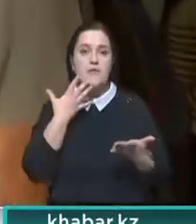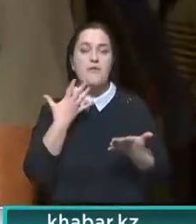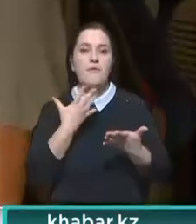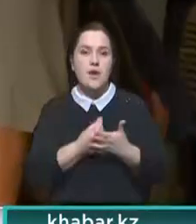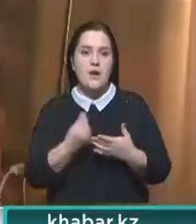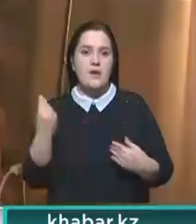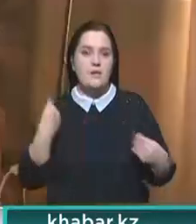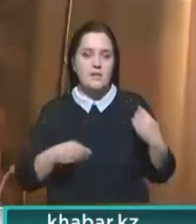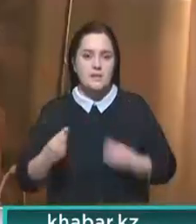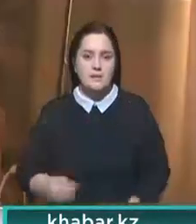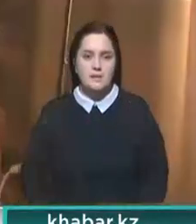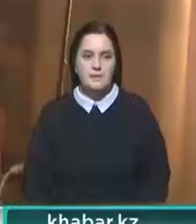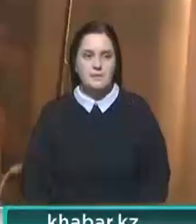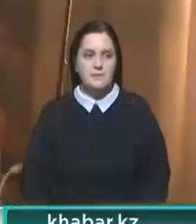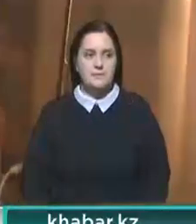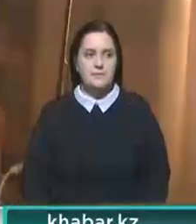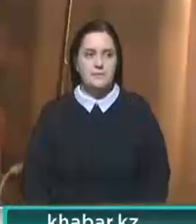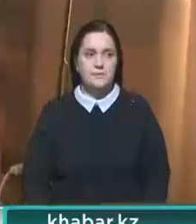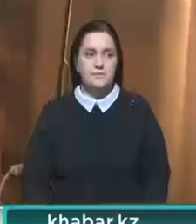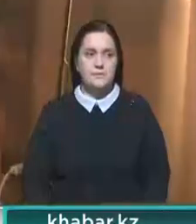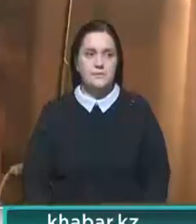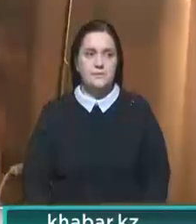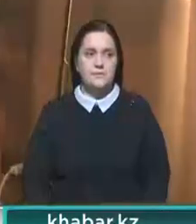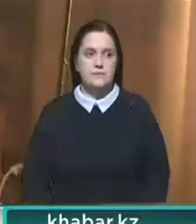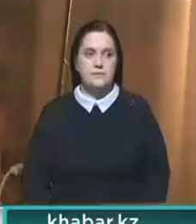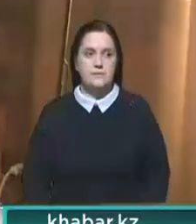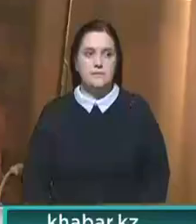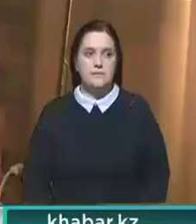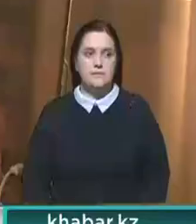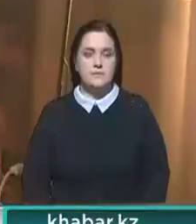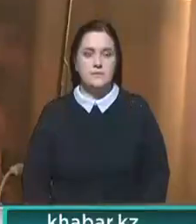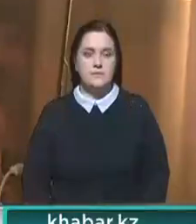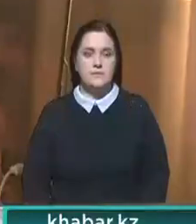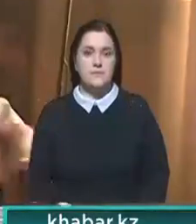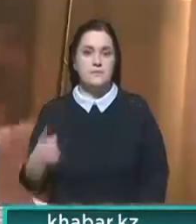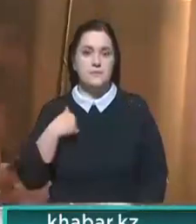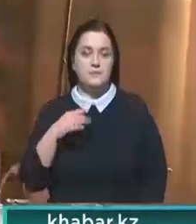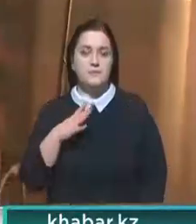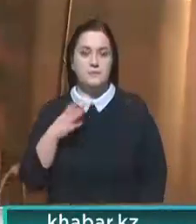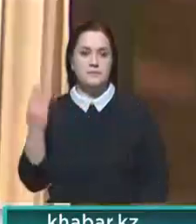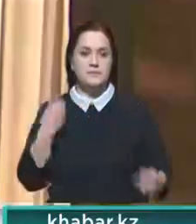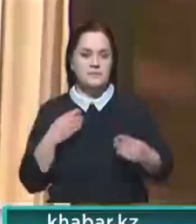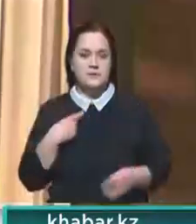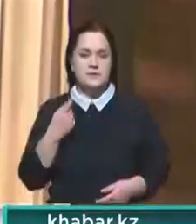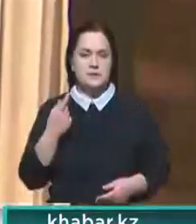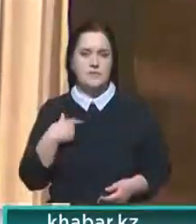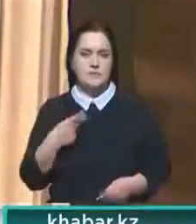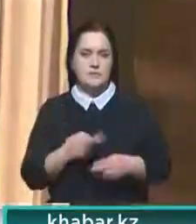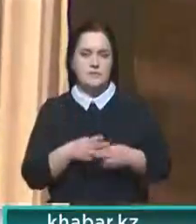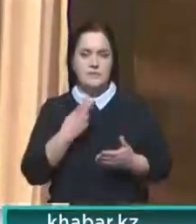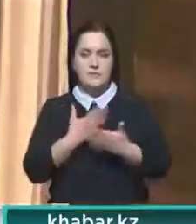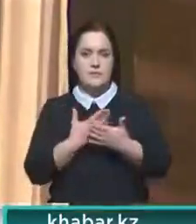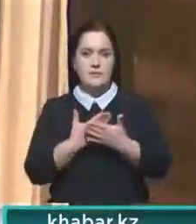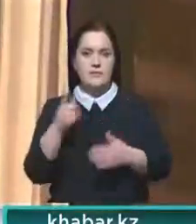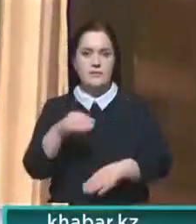эпатажных костюмов. Было 3 цаугисера в этом фильме, тех вещей, которые я не выходила в них в свет. Я не знаю, ходит ли